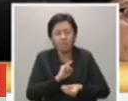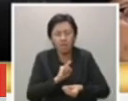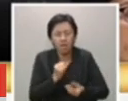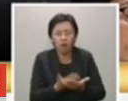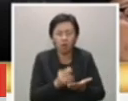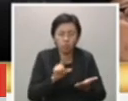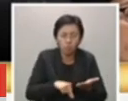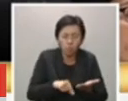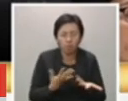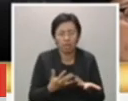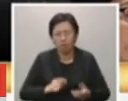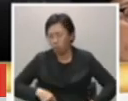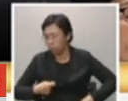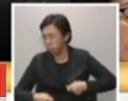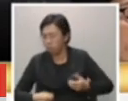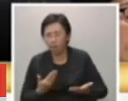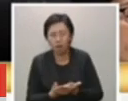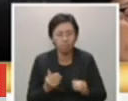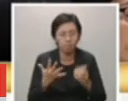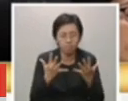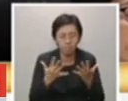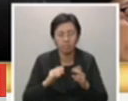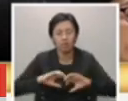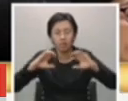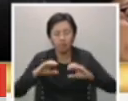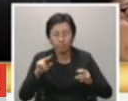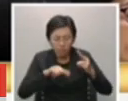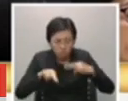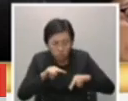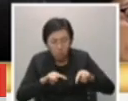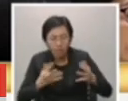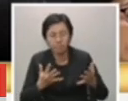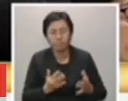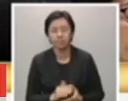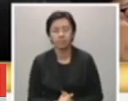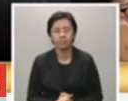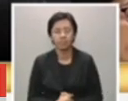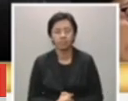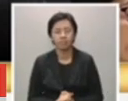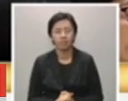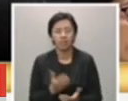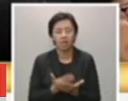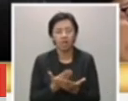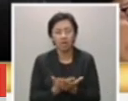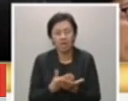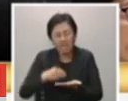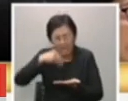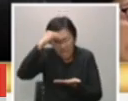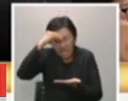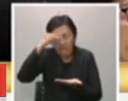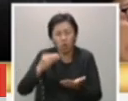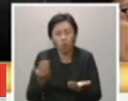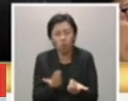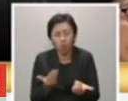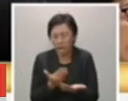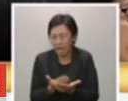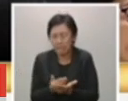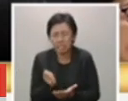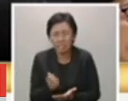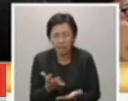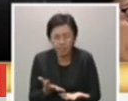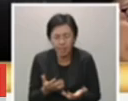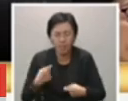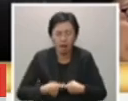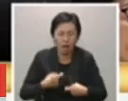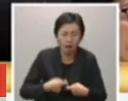กำลังในการจับจ่ายไม่มีภาครัฐไม่เข้าไปดูแลค่าเทอมลูกยังจ่ายลำบากครับรา